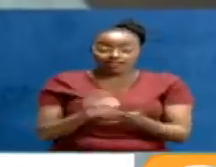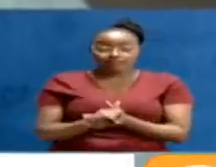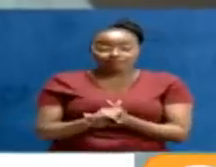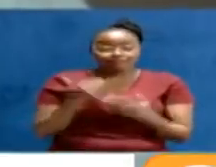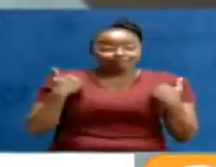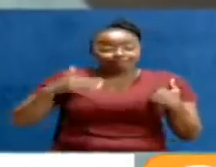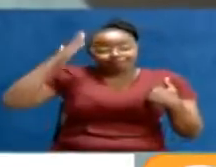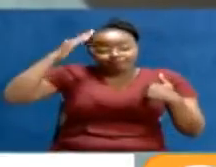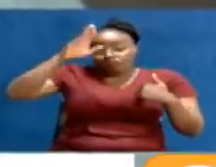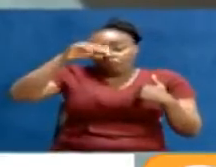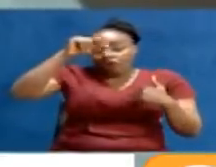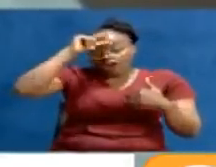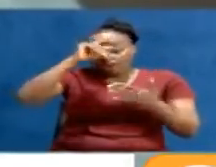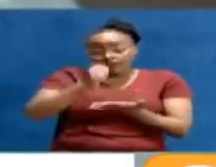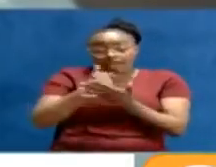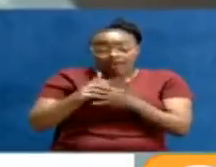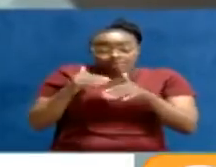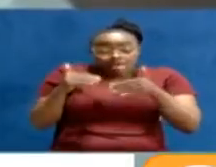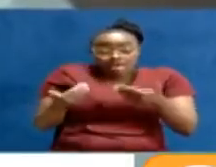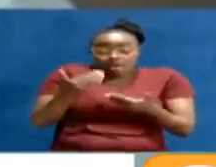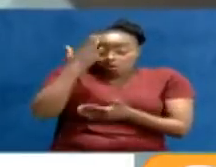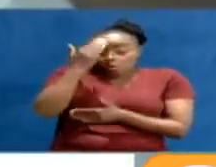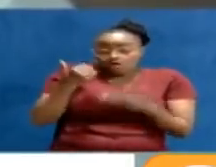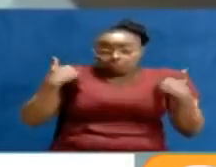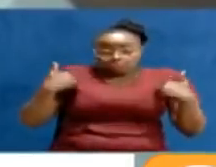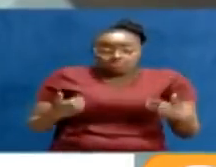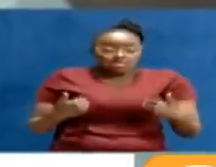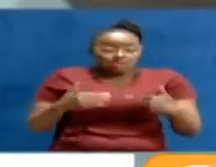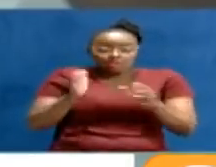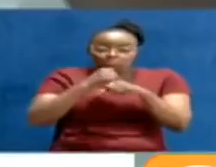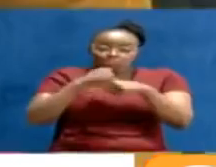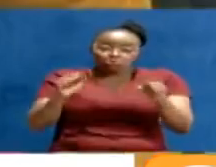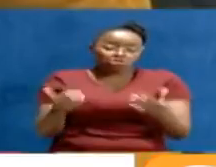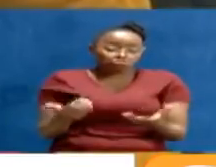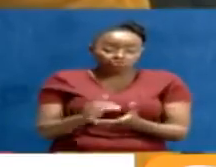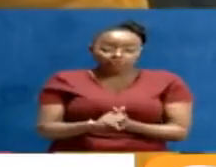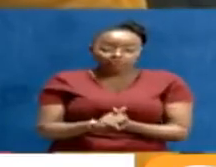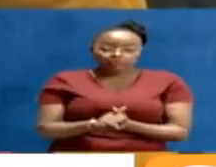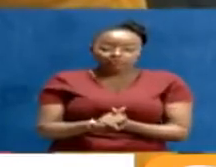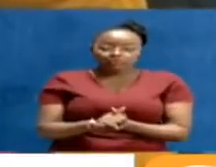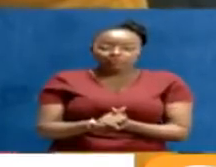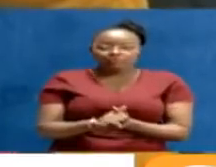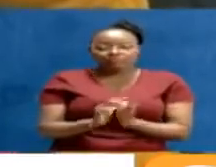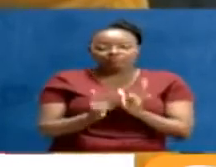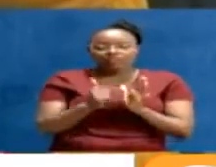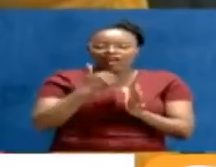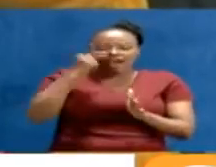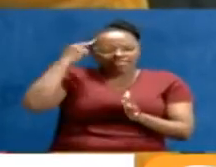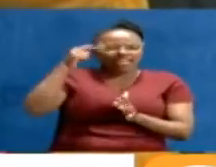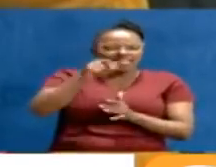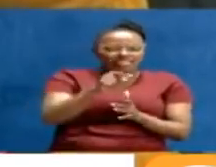Sasa sijui serikali itanisaidia vipi kwa sababu mimi ndio sitaweza. Mission ambayo kwamba ilikuwa